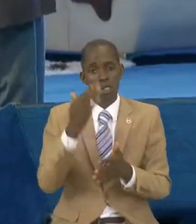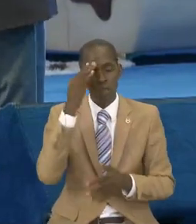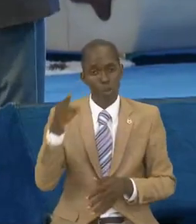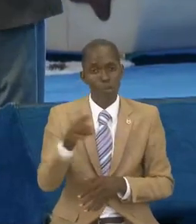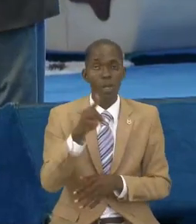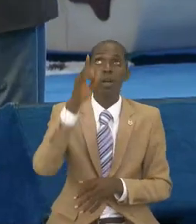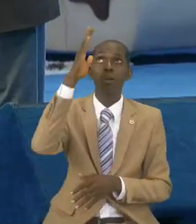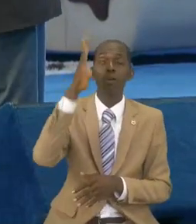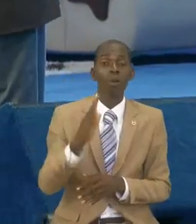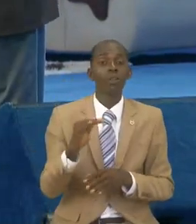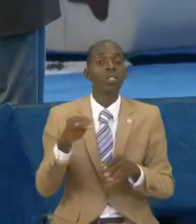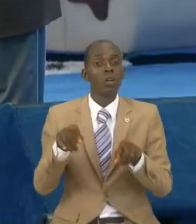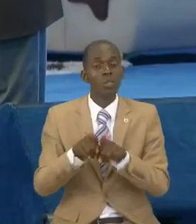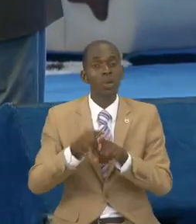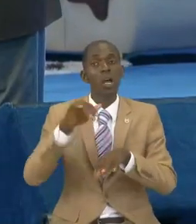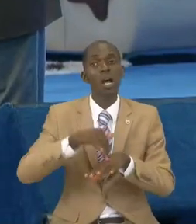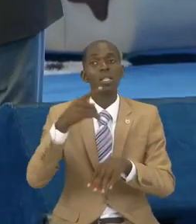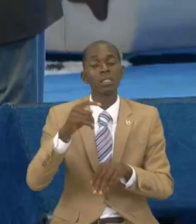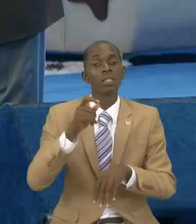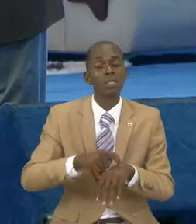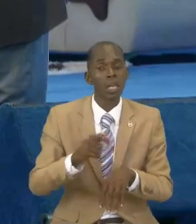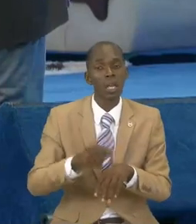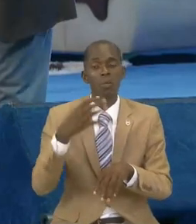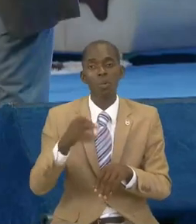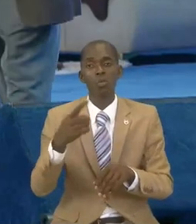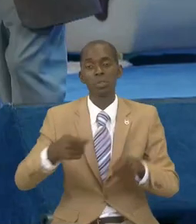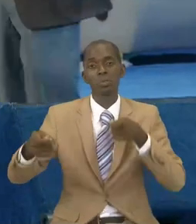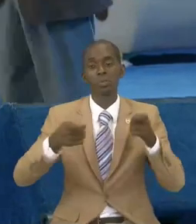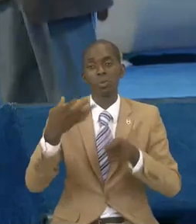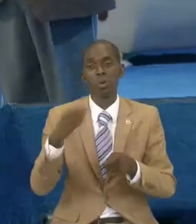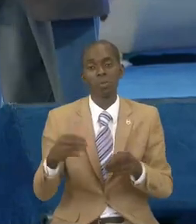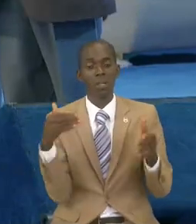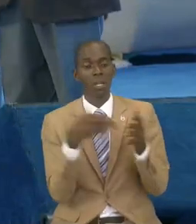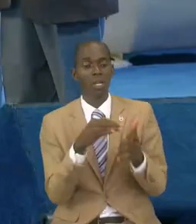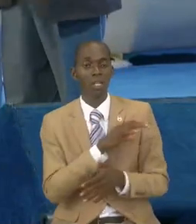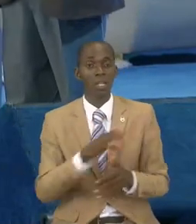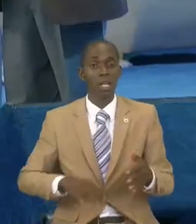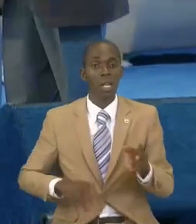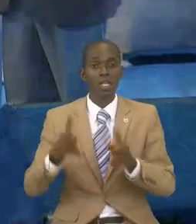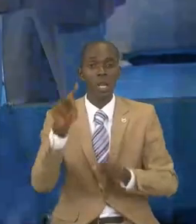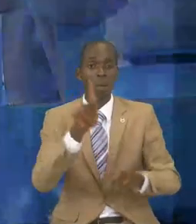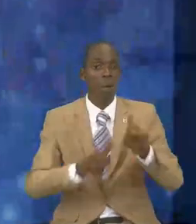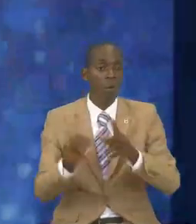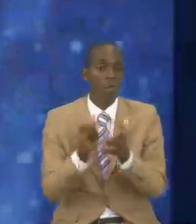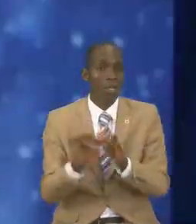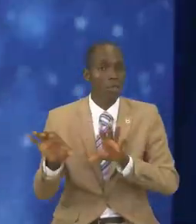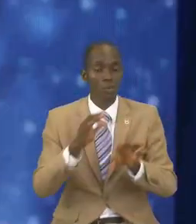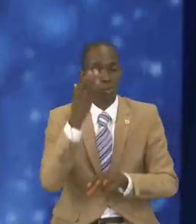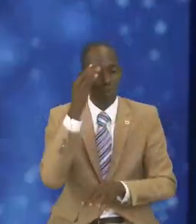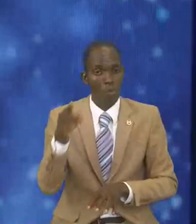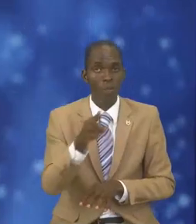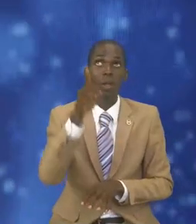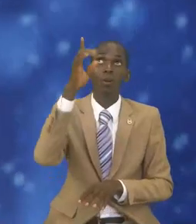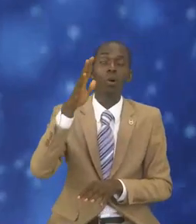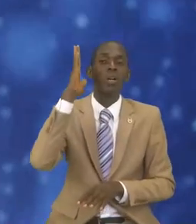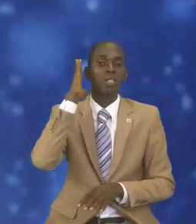Dieu, même au moment du règne de l'Antéchrist, ceux qui connaissent leur Dieu